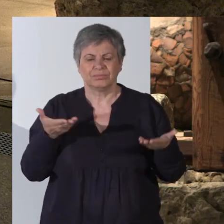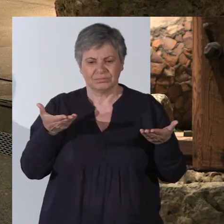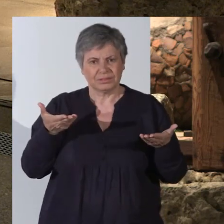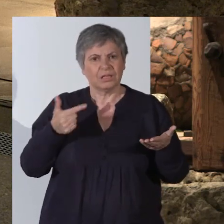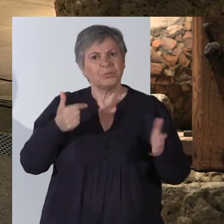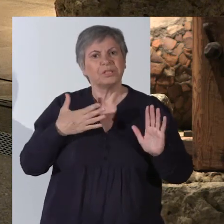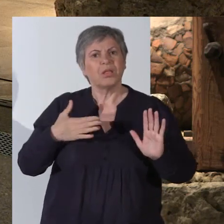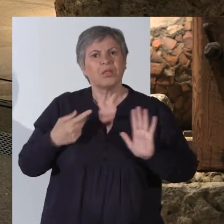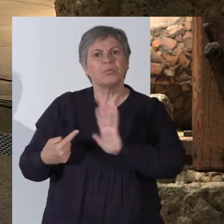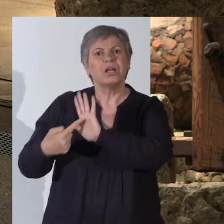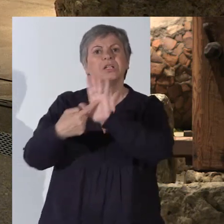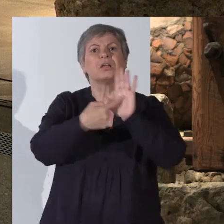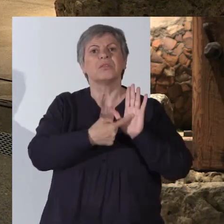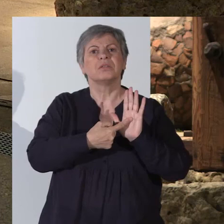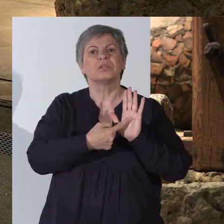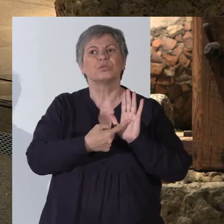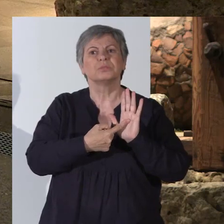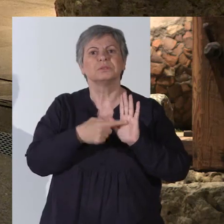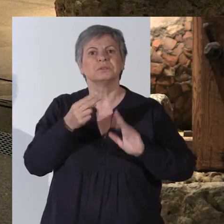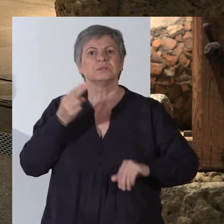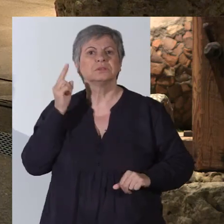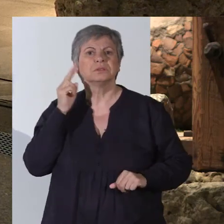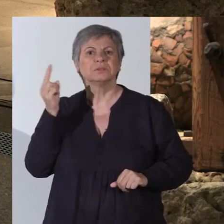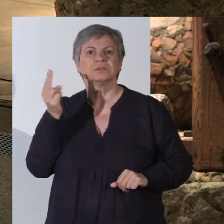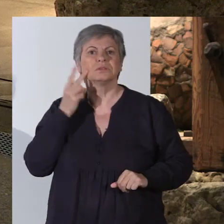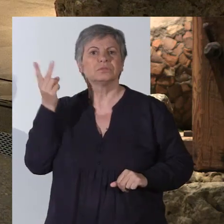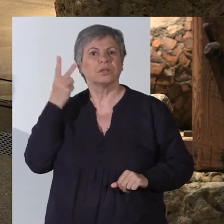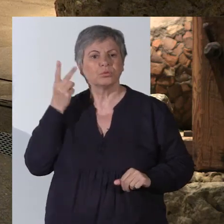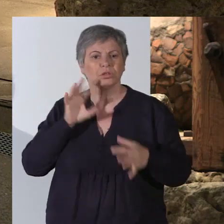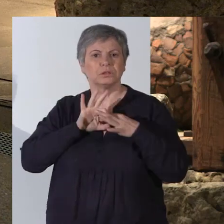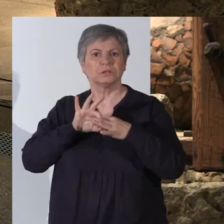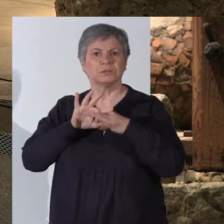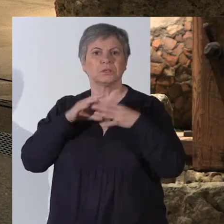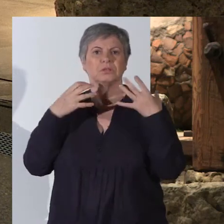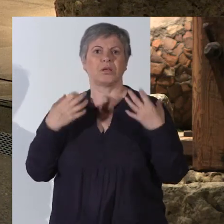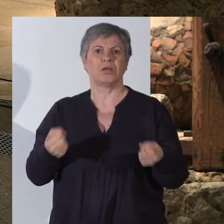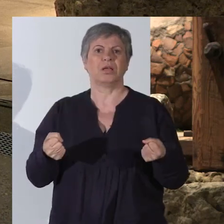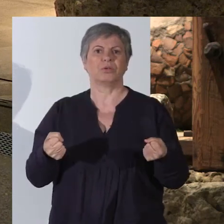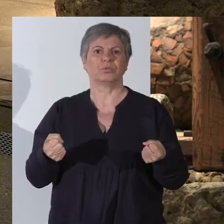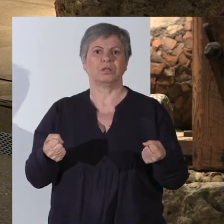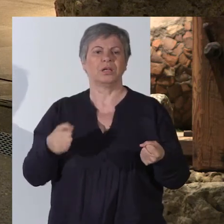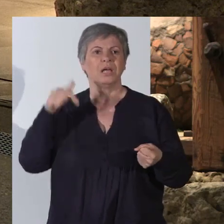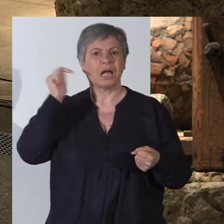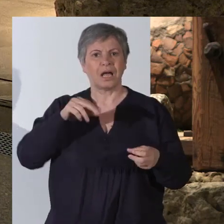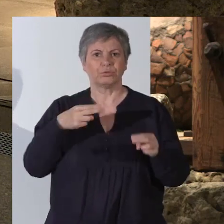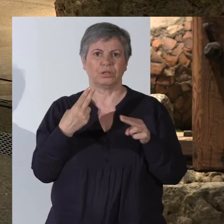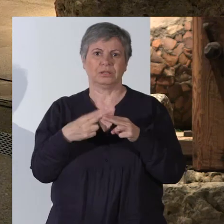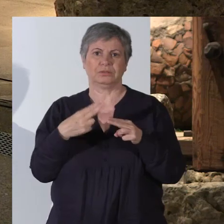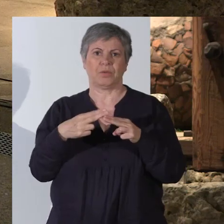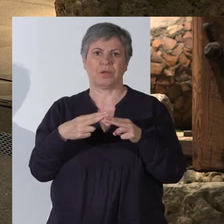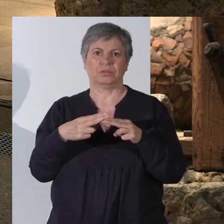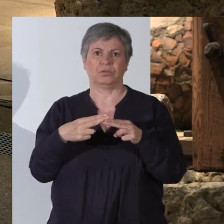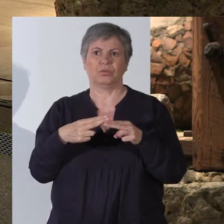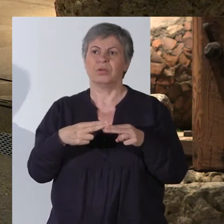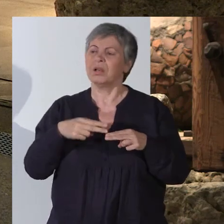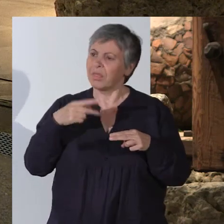να δείξουμε πόσο έχει ανθήσει η συνεργασία μεταξύ τους και κάτι που για μας είναι αποτέλεσμα μεγάλης